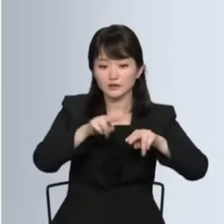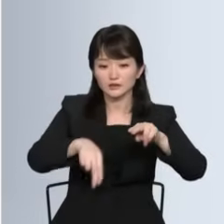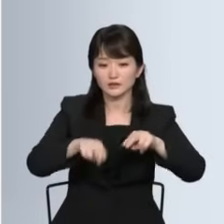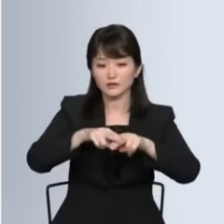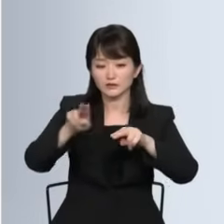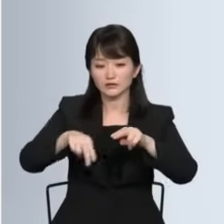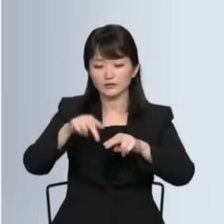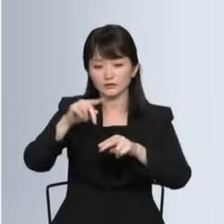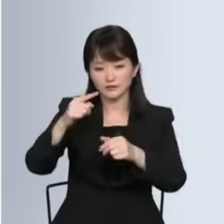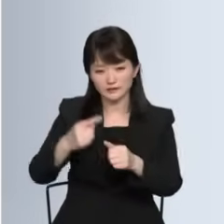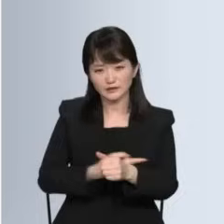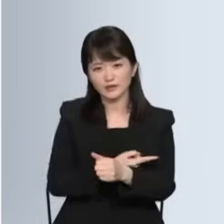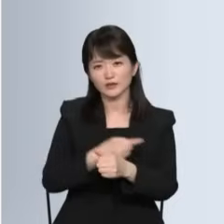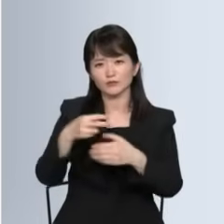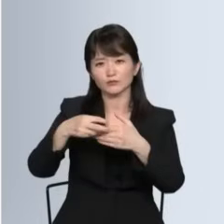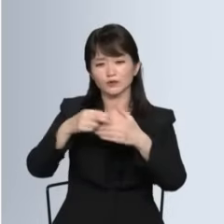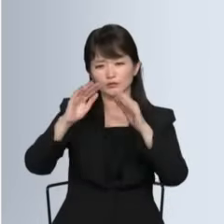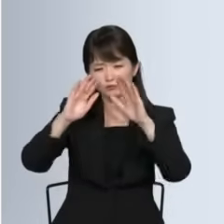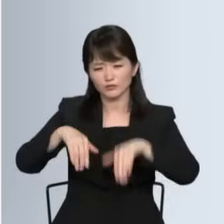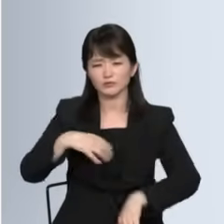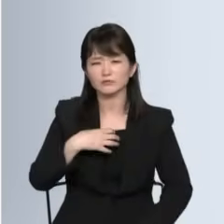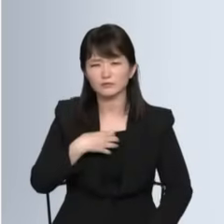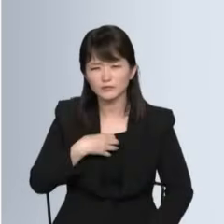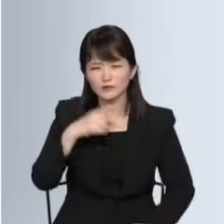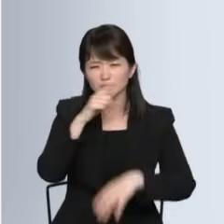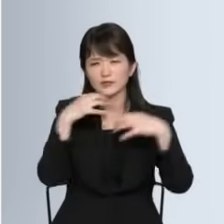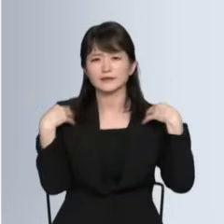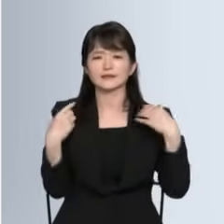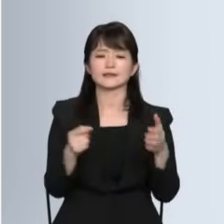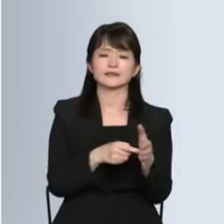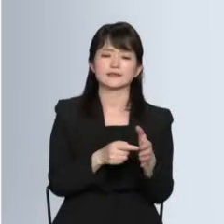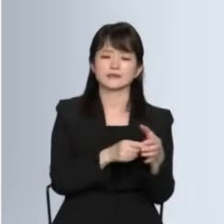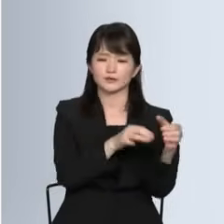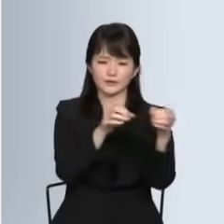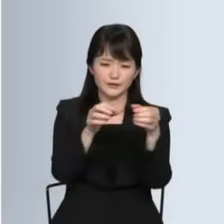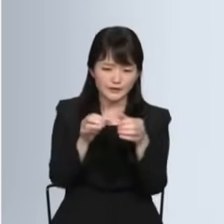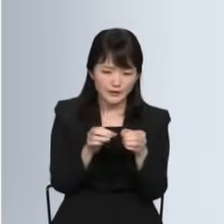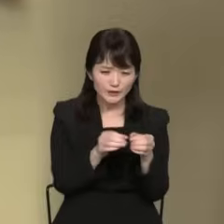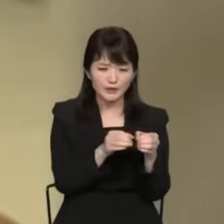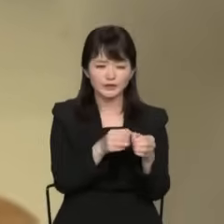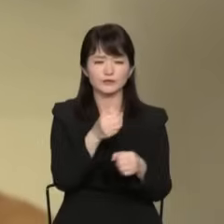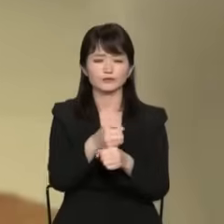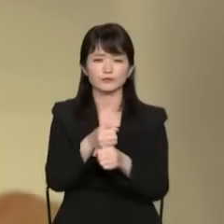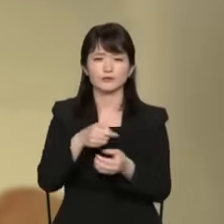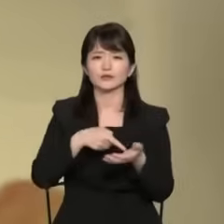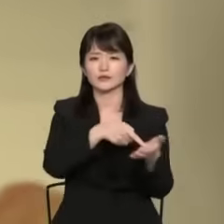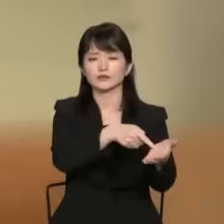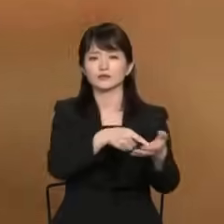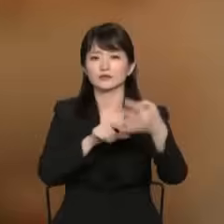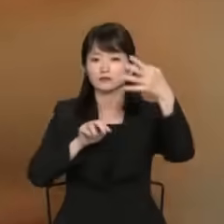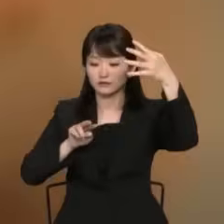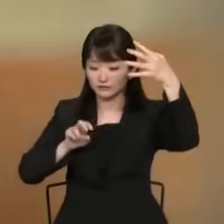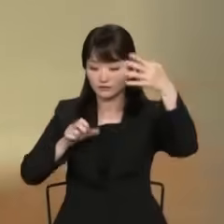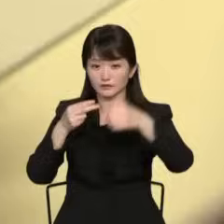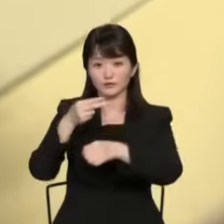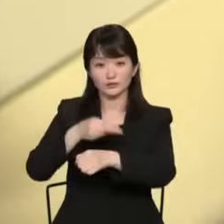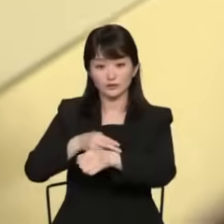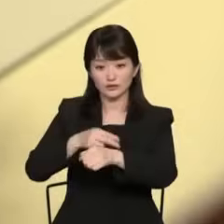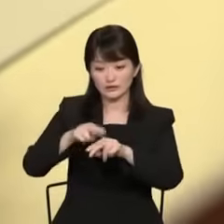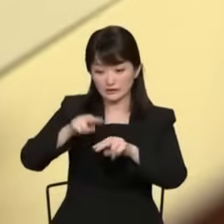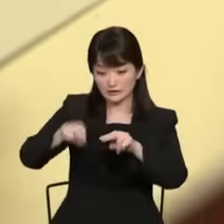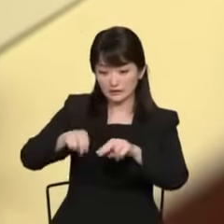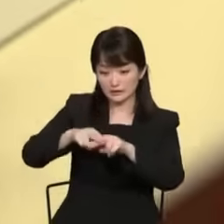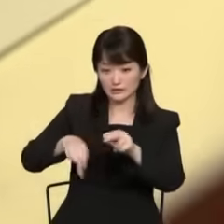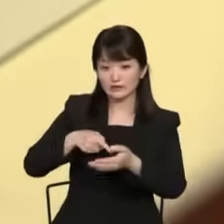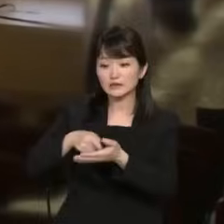의료 붕괴를 가속화할 것이라며 정부가 시급히 대화의 장을 마련하라고 했습니다. 25일이면 교수들이 사직서를 내기